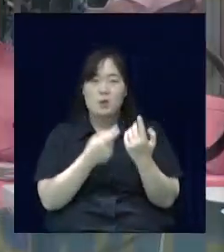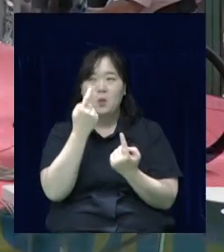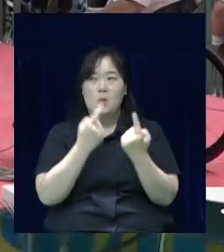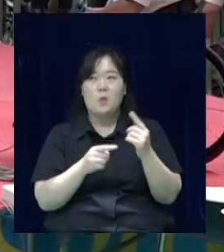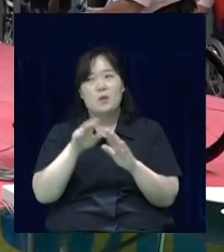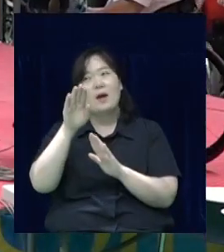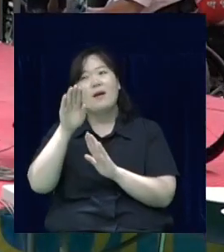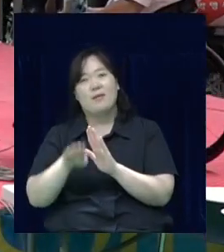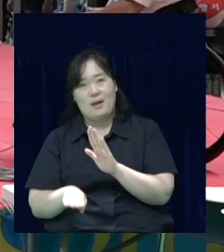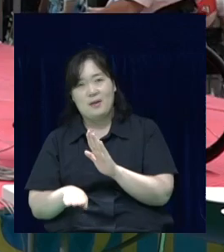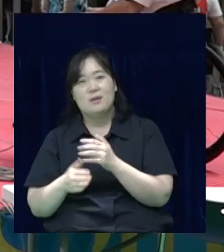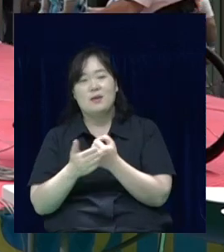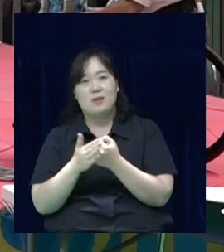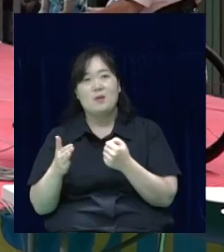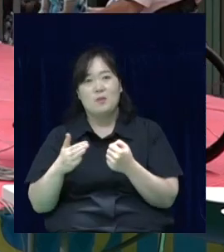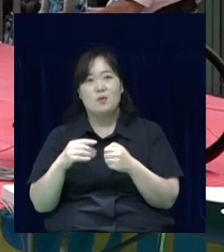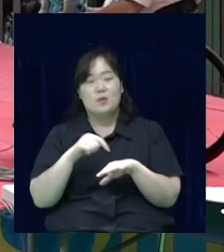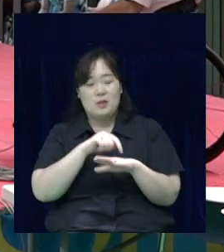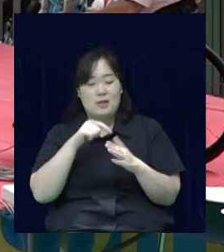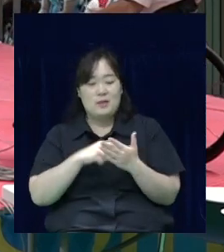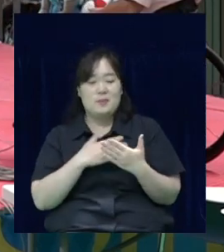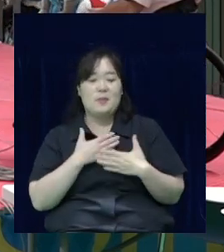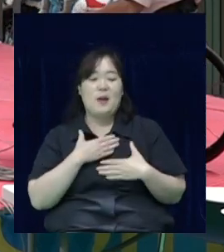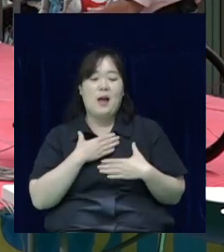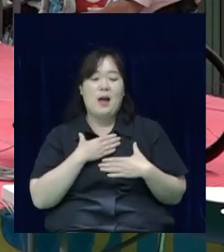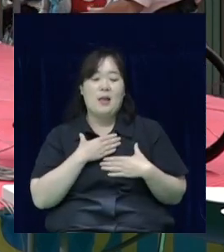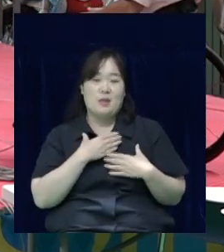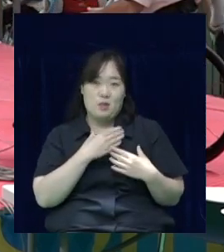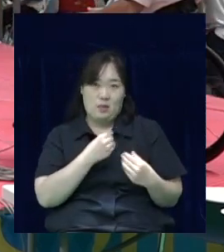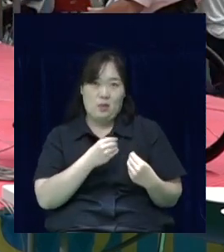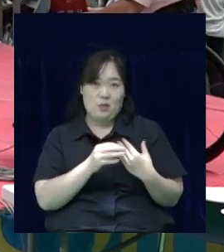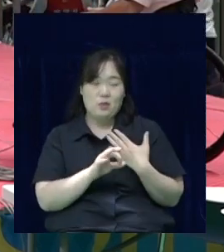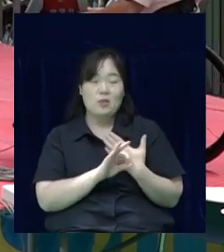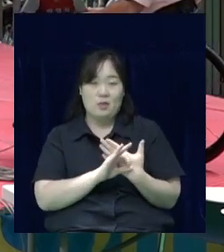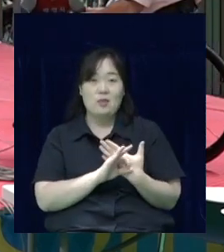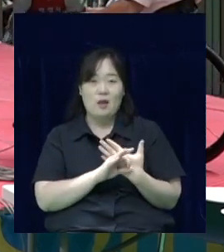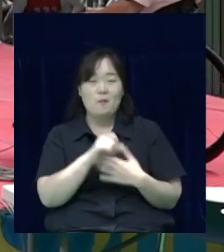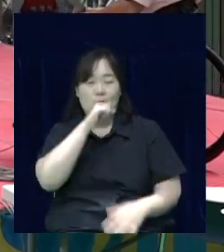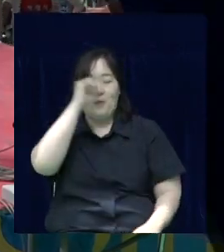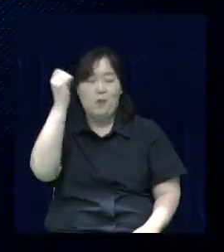때문에 네. 어떤 심리적 안정감만 주면 충분히 성공할 수 있습니다. 그렇죠. 예.